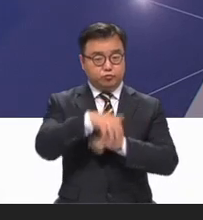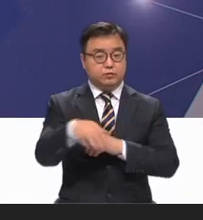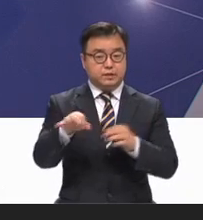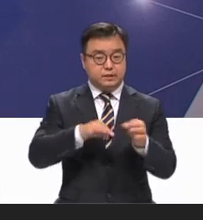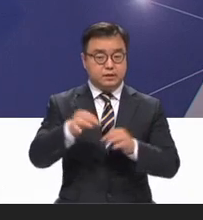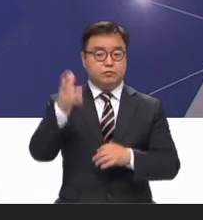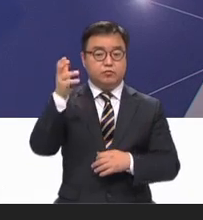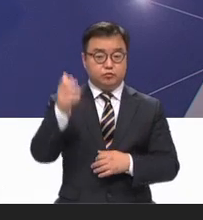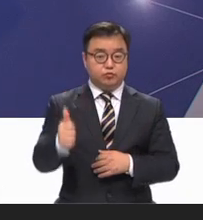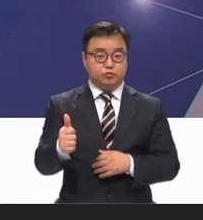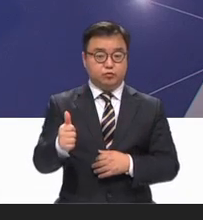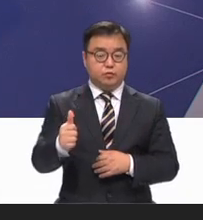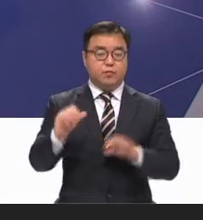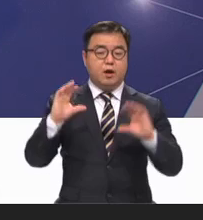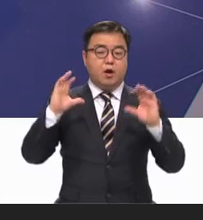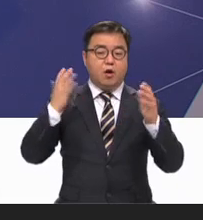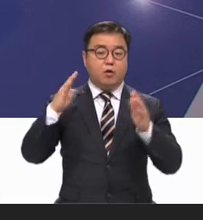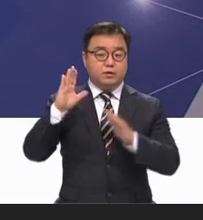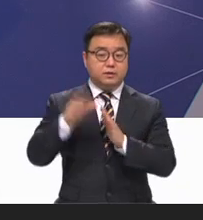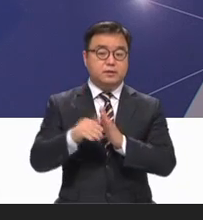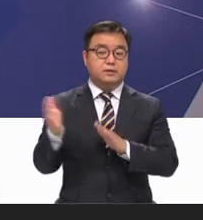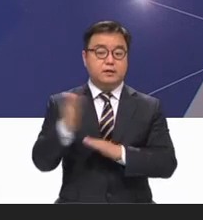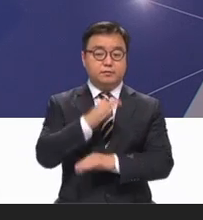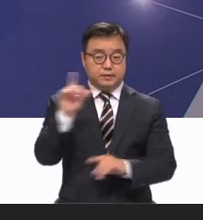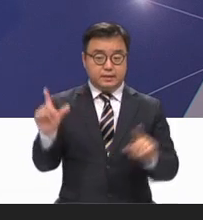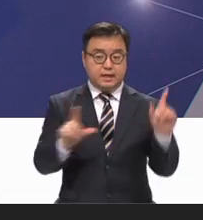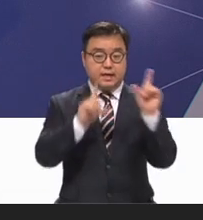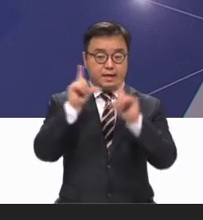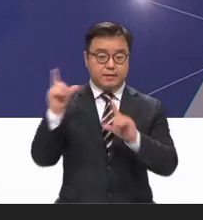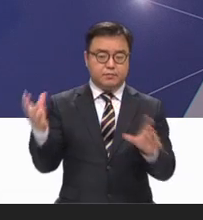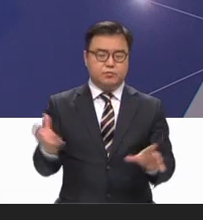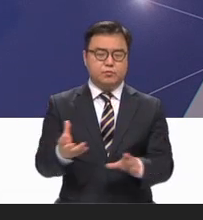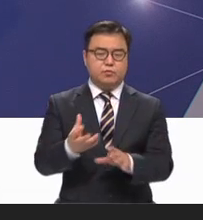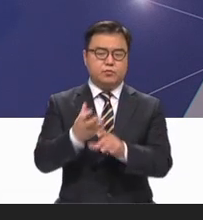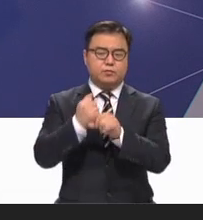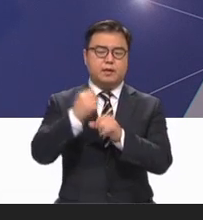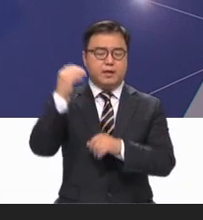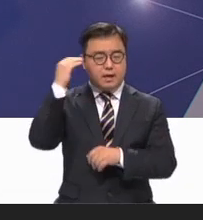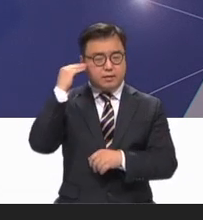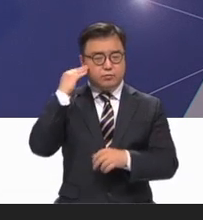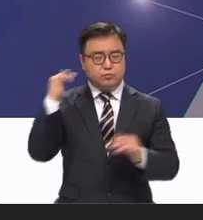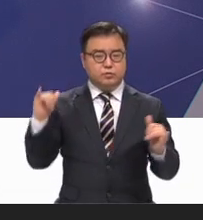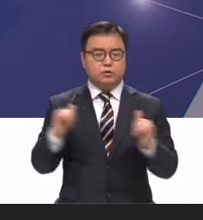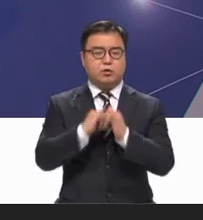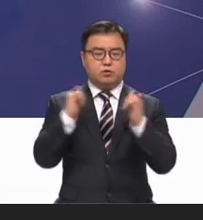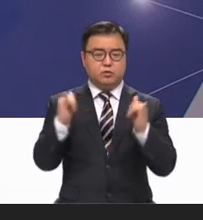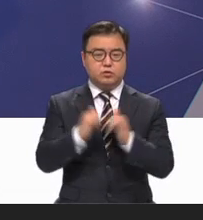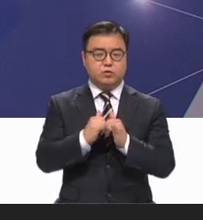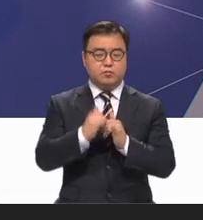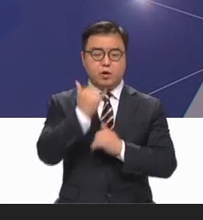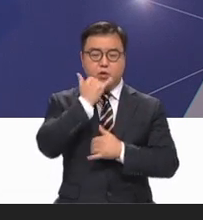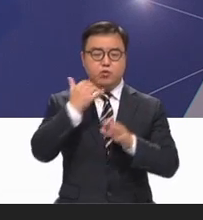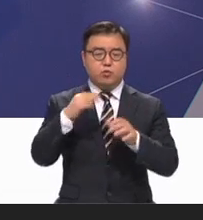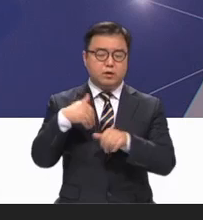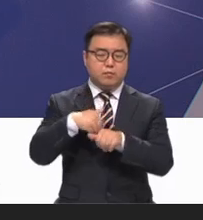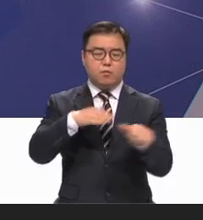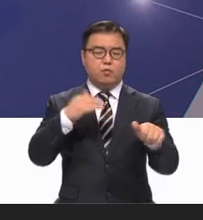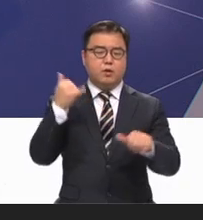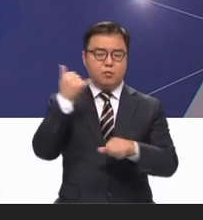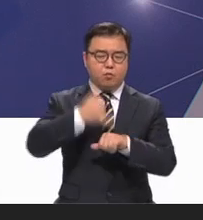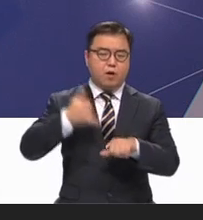이제 주인공이 어렸을 때부터의 삶을 통해서 한국전쟁, 그리고 뭐 파독, 광부,